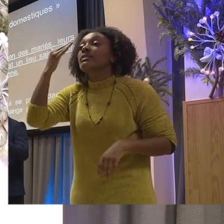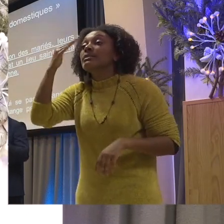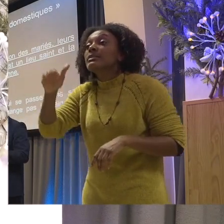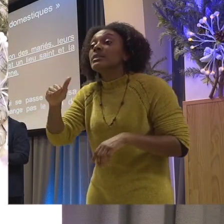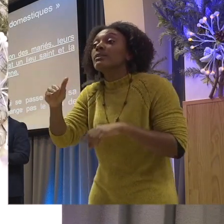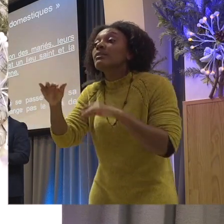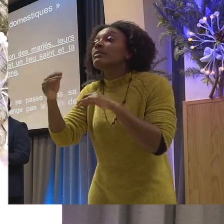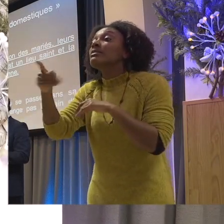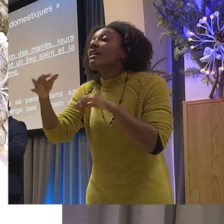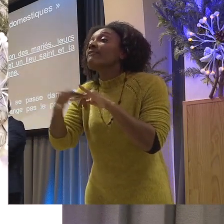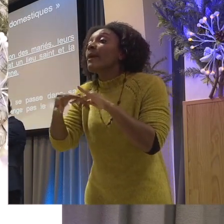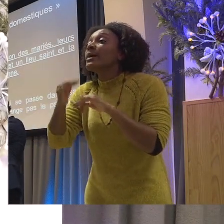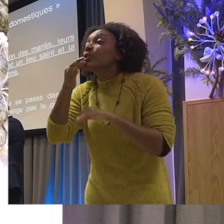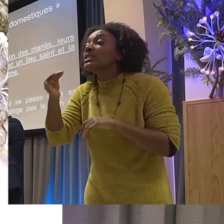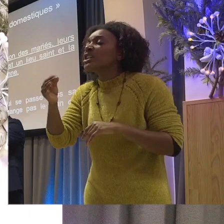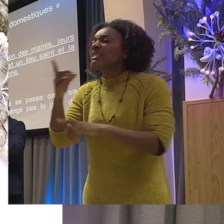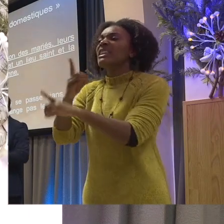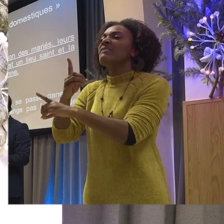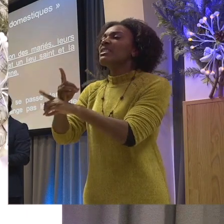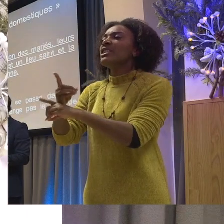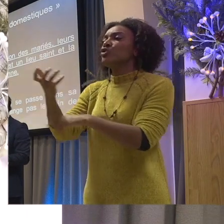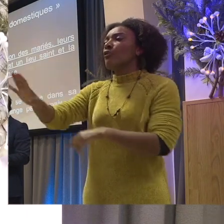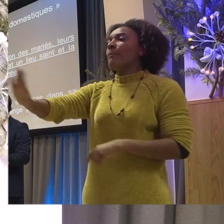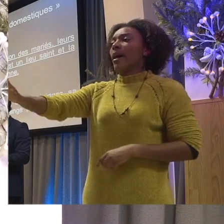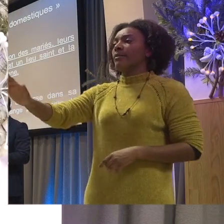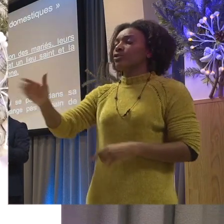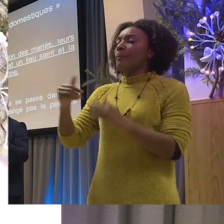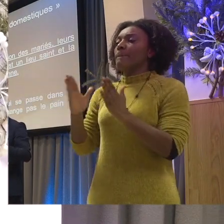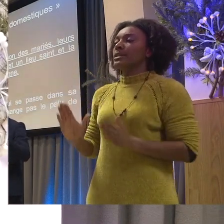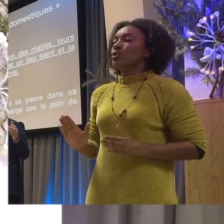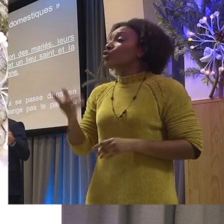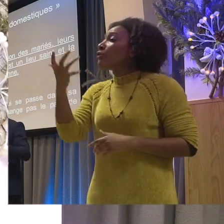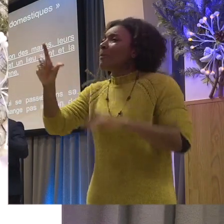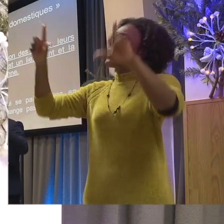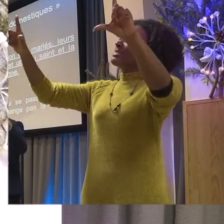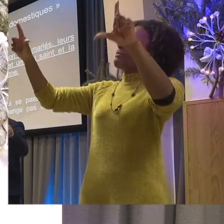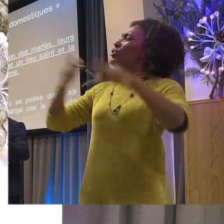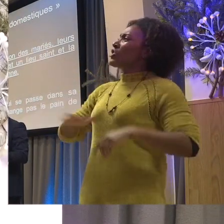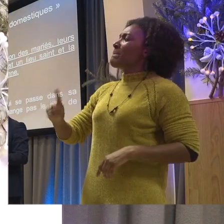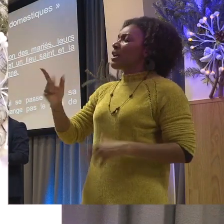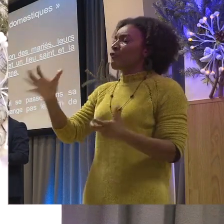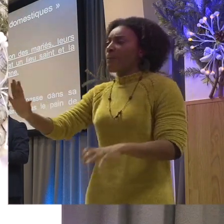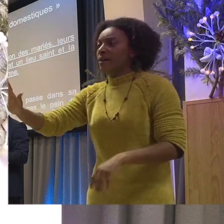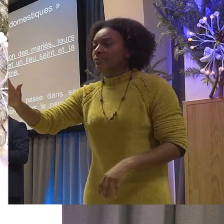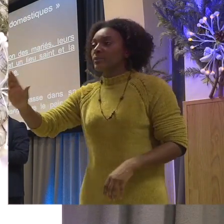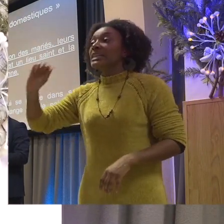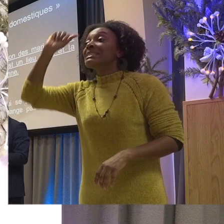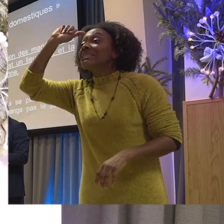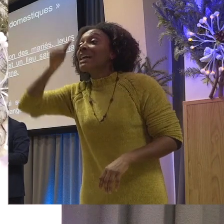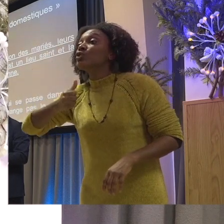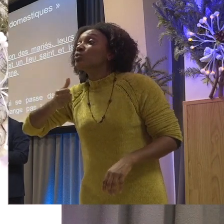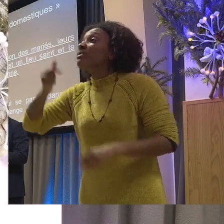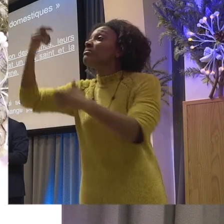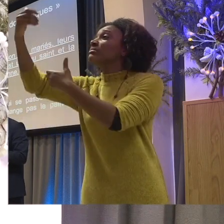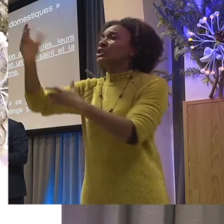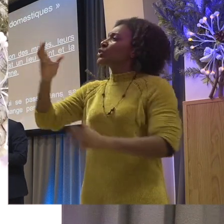revue dans ma maison, je ne veux pas de ce DVD dans ma maison, je ne veux pas de tel ou tel tableau, je ne veux pas de telle ou telle statue dans ma maison », elle fait son travail